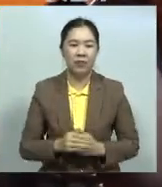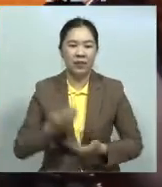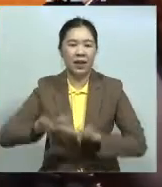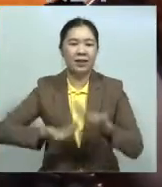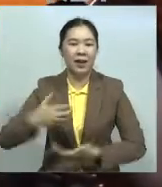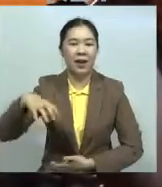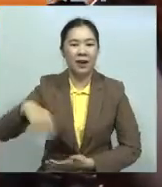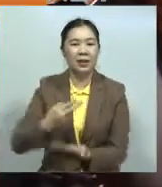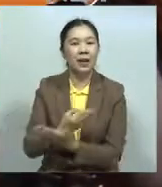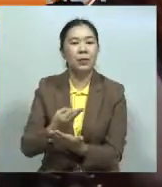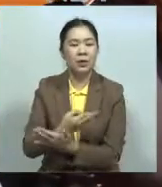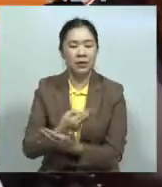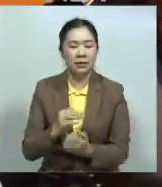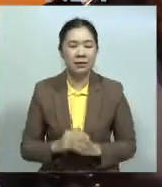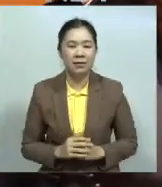รี